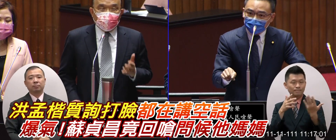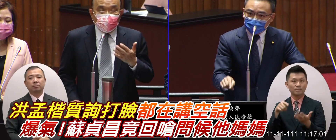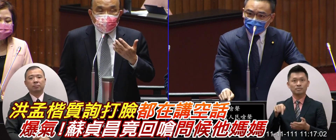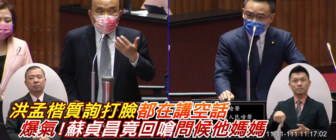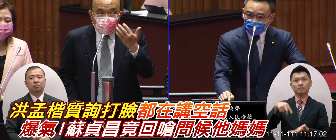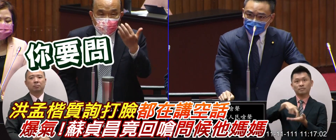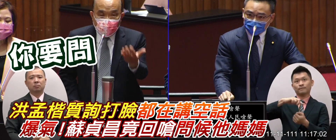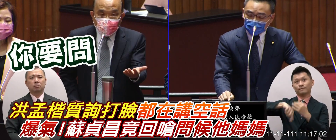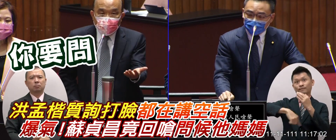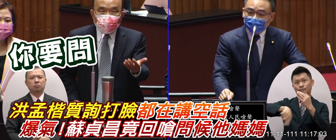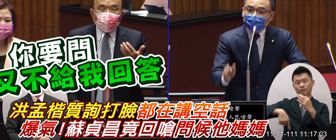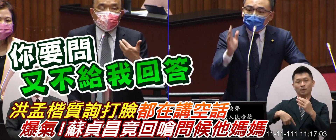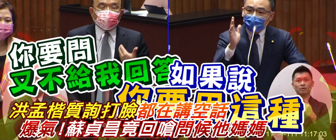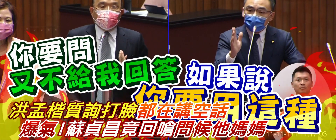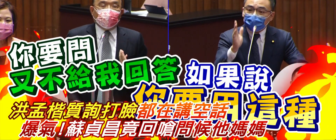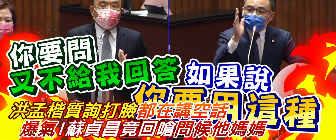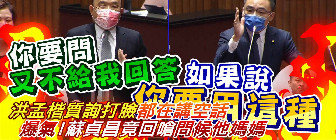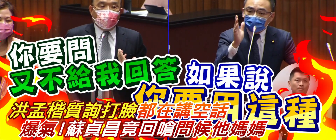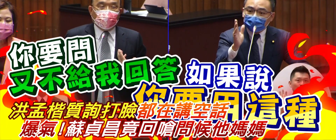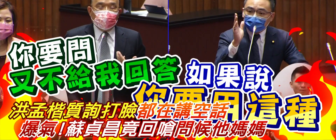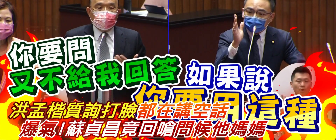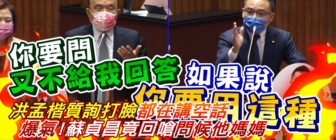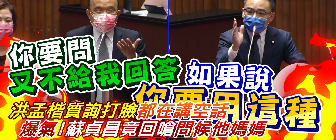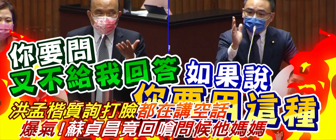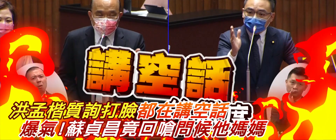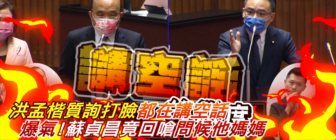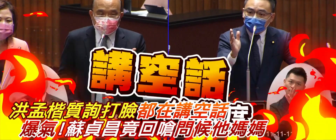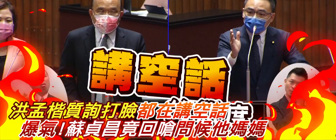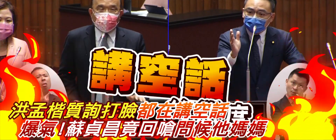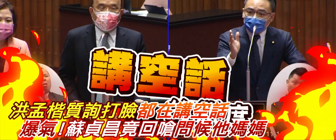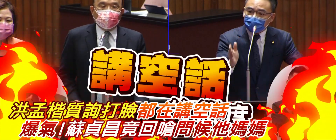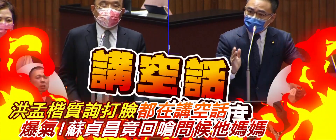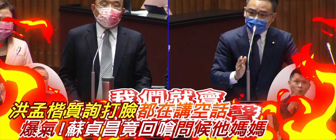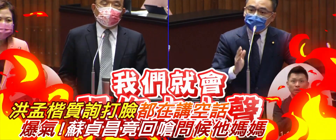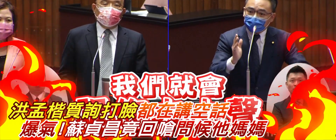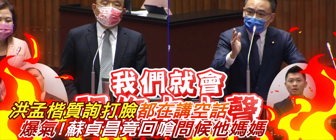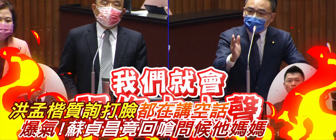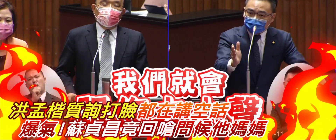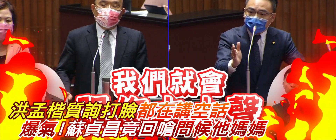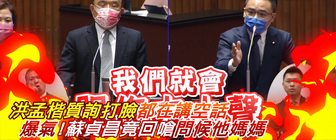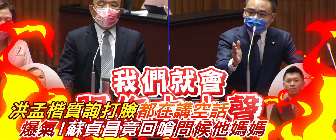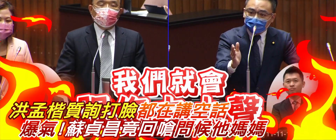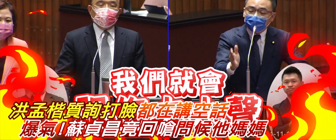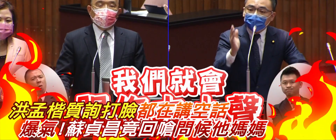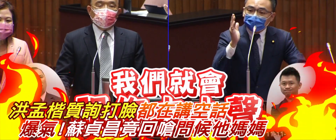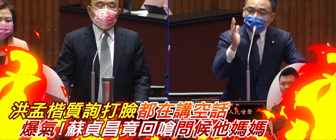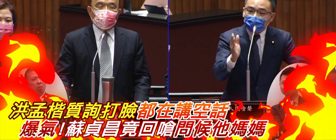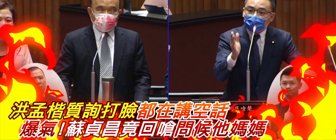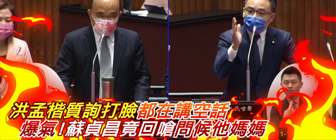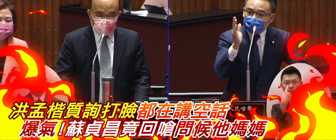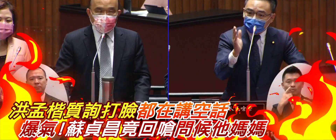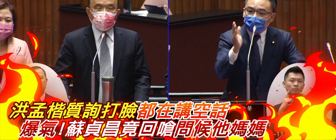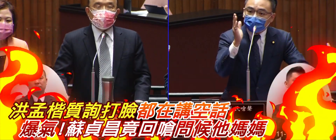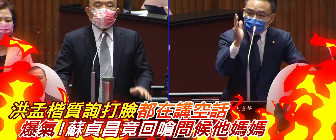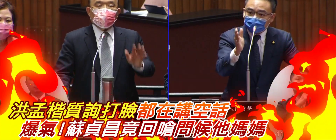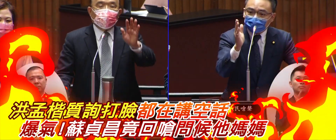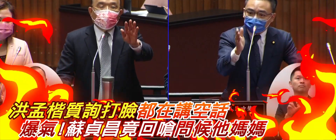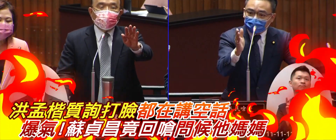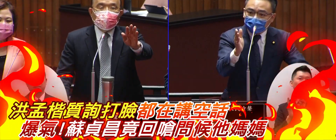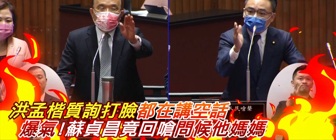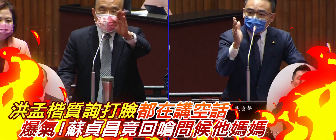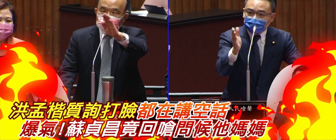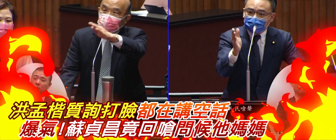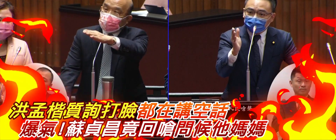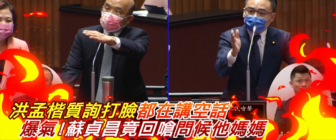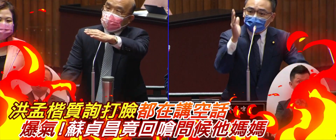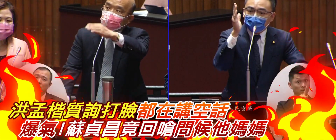院，我们都以礼相待。如果说你要用这种讲空话的态度，我们就会跟你大小声。但如果说你要据实